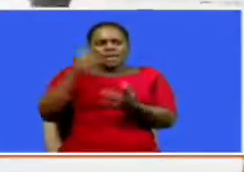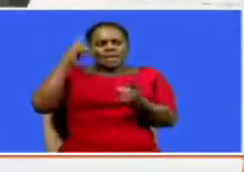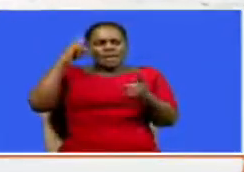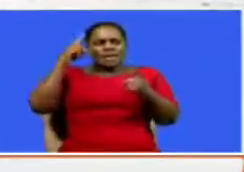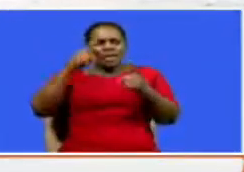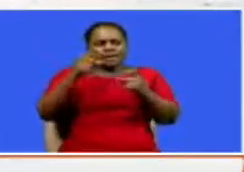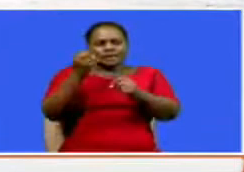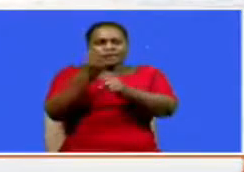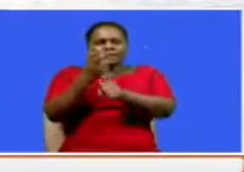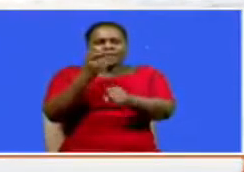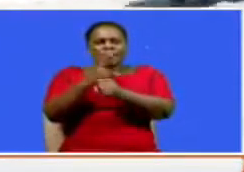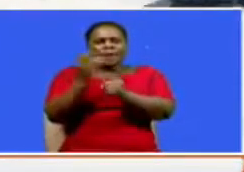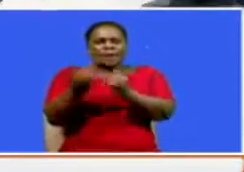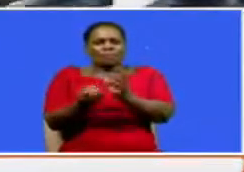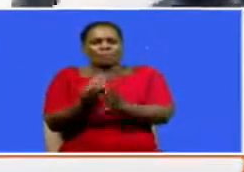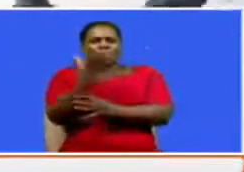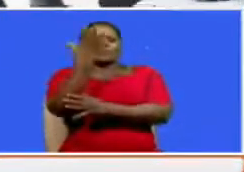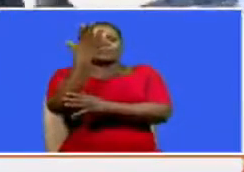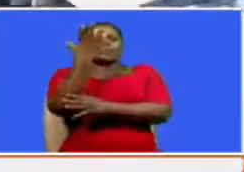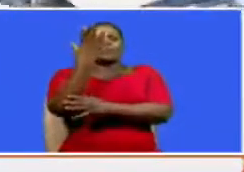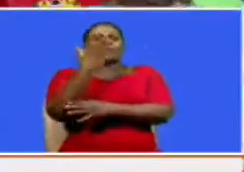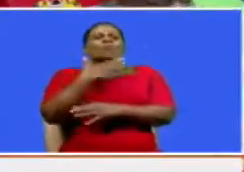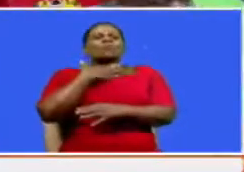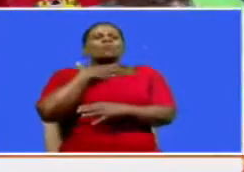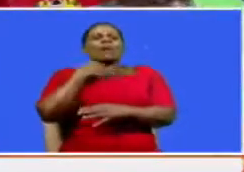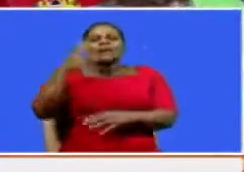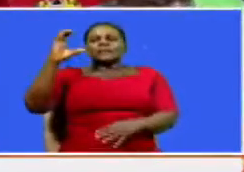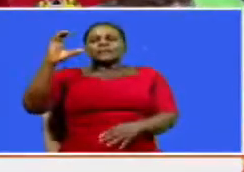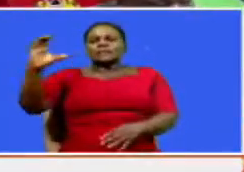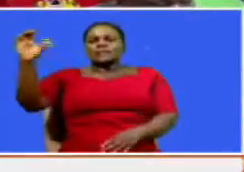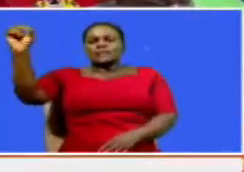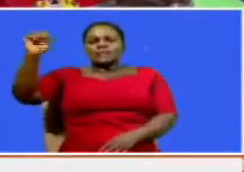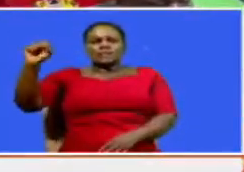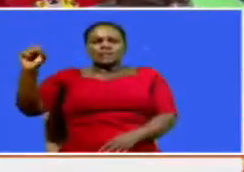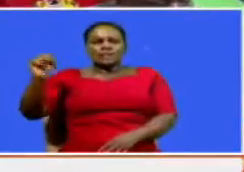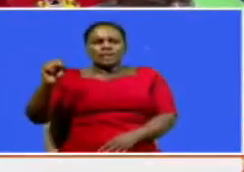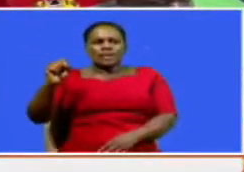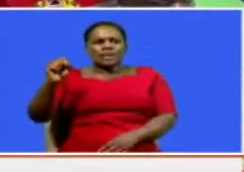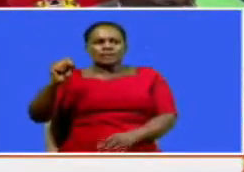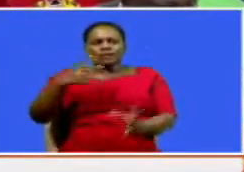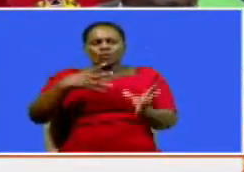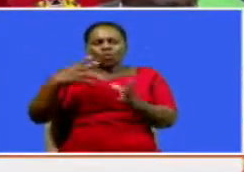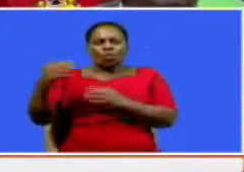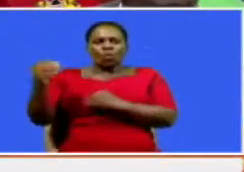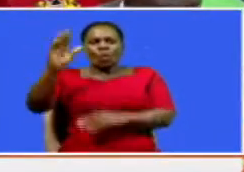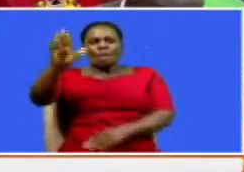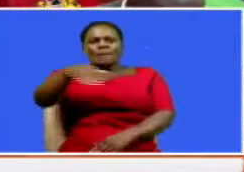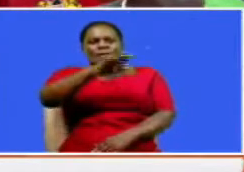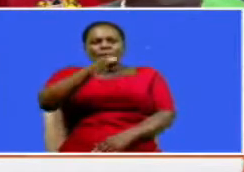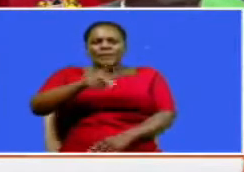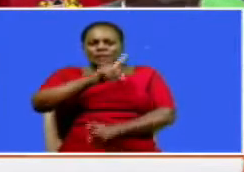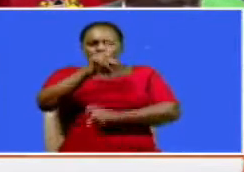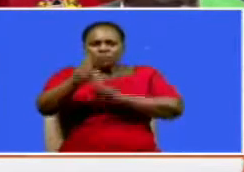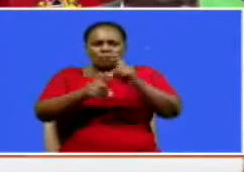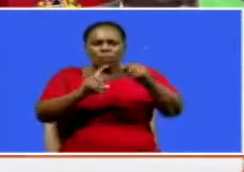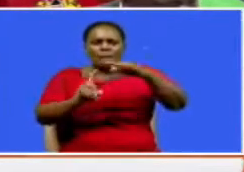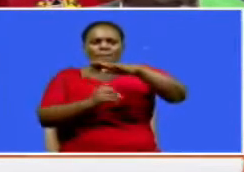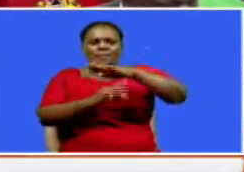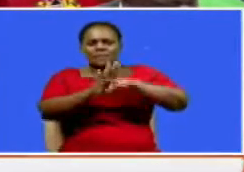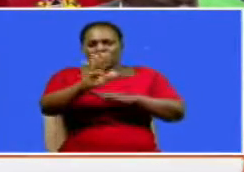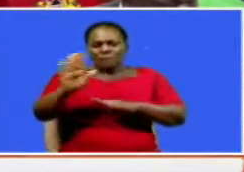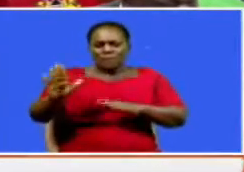kuwa Disemba mwaka huu. Anawataka pia mawaziri wawe wakifika mbele ya bunge ili kuhojiwa kuhusu wizara